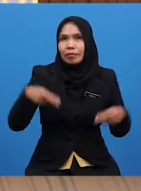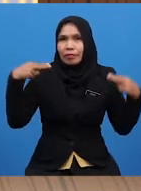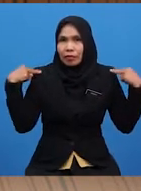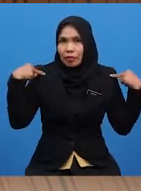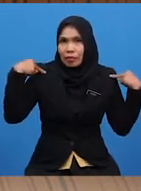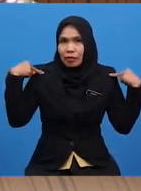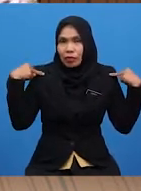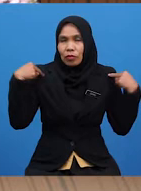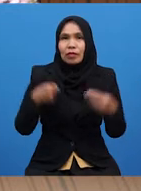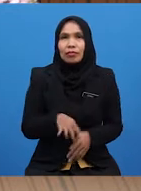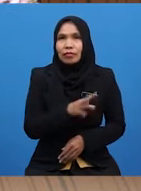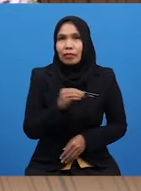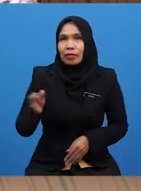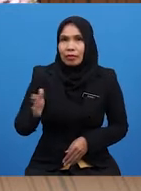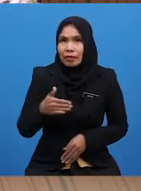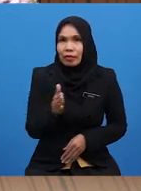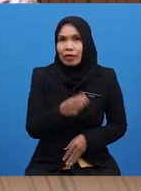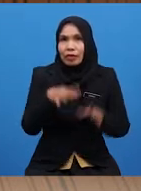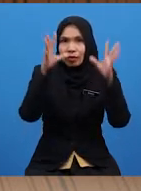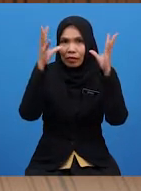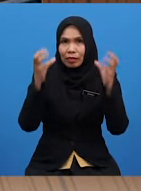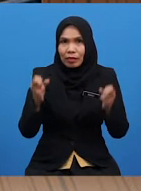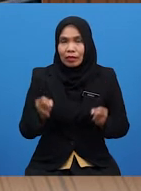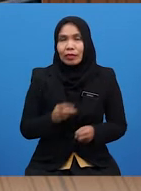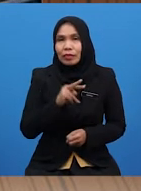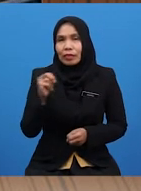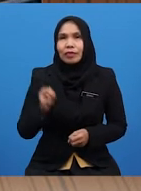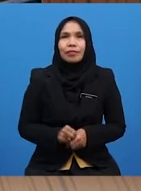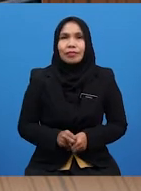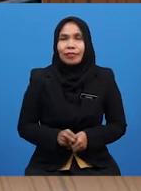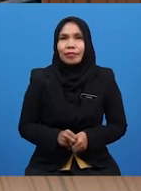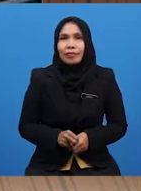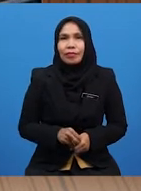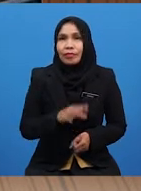dan ikan hiasan serta dekorasi batu-batuan